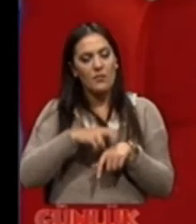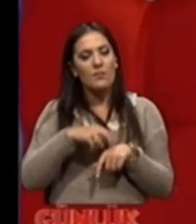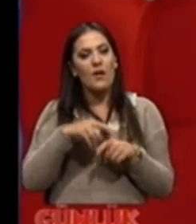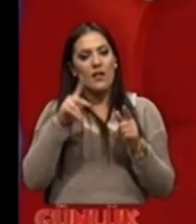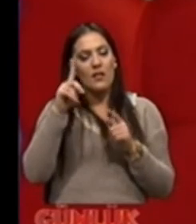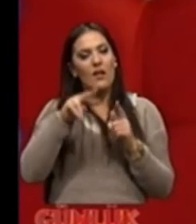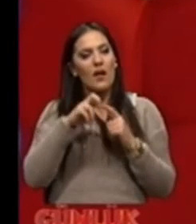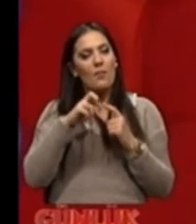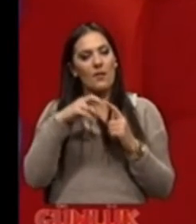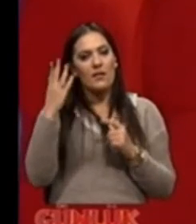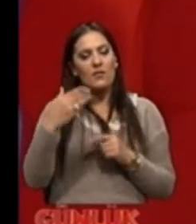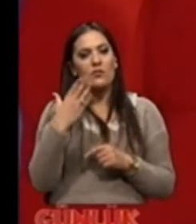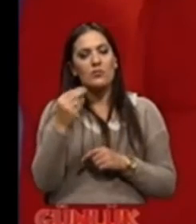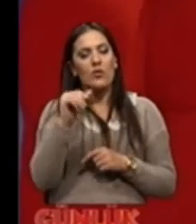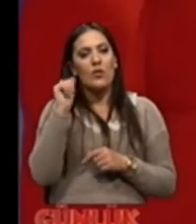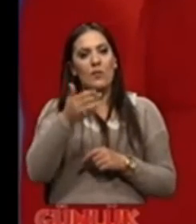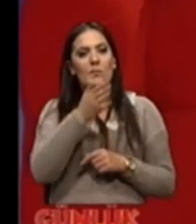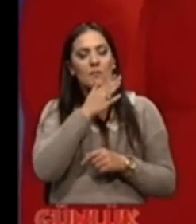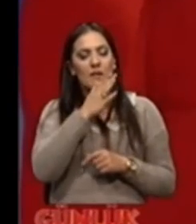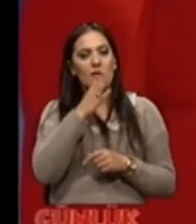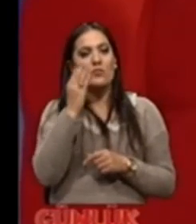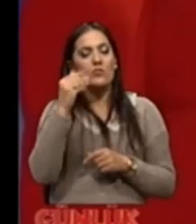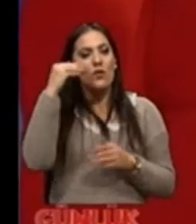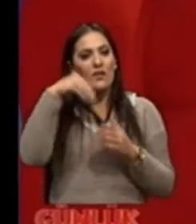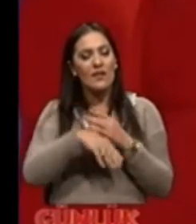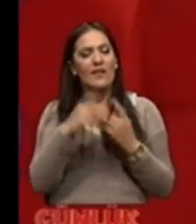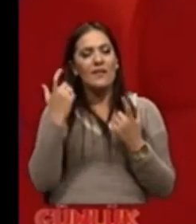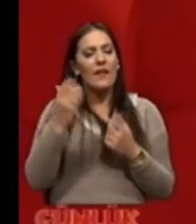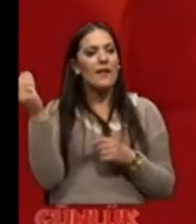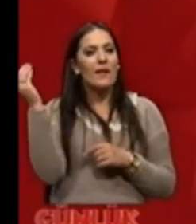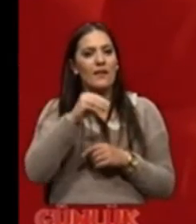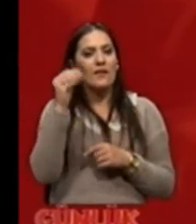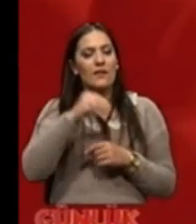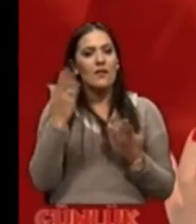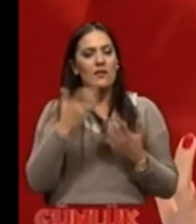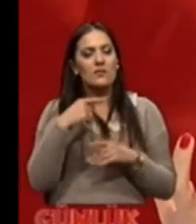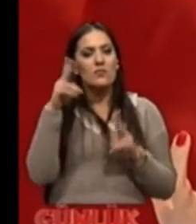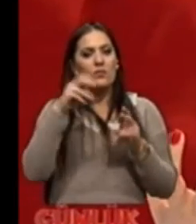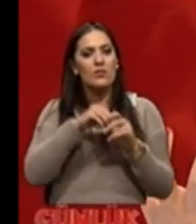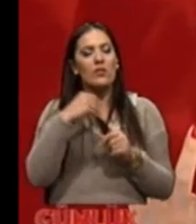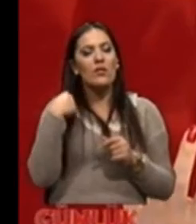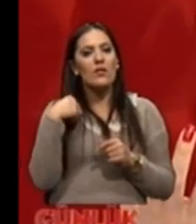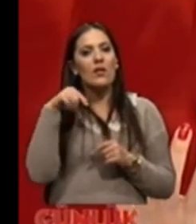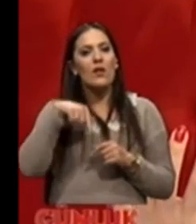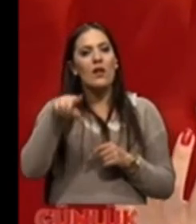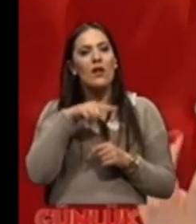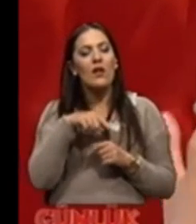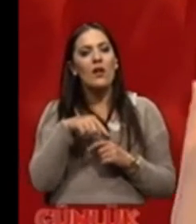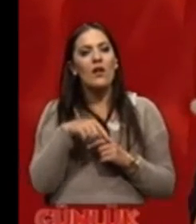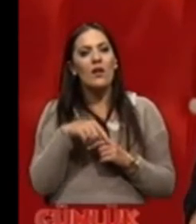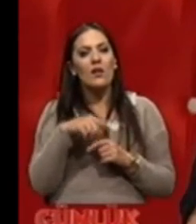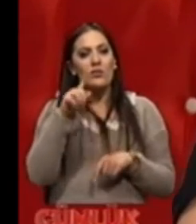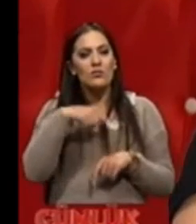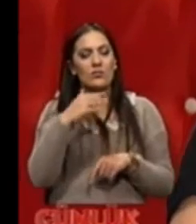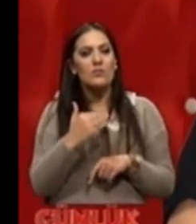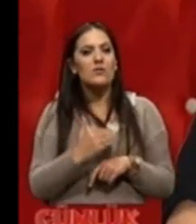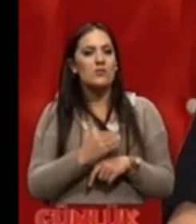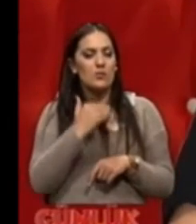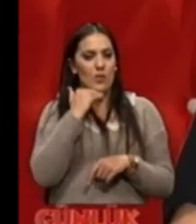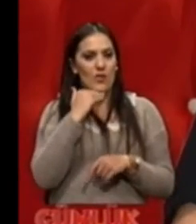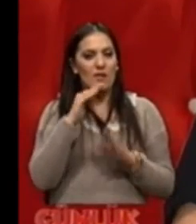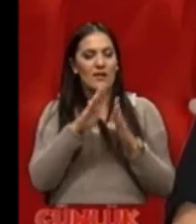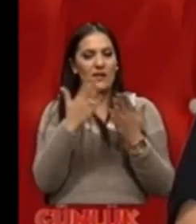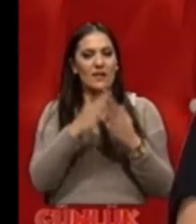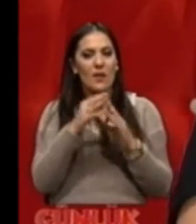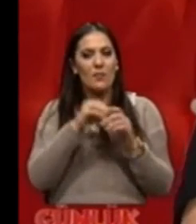Önemli bilgiler, çok derin, nerelere getirdiniz kitaplar aslında konuları. Süremiz doldu. Kitapları daha sonra belki